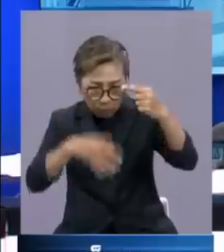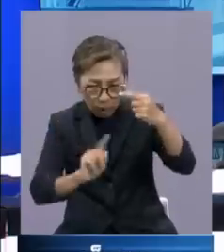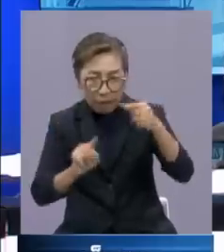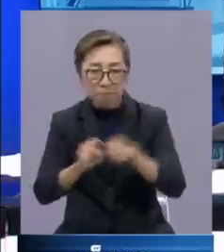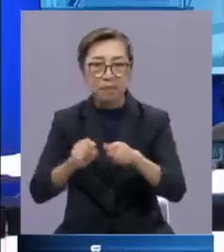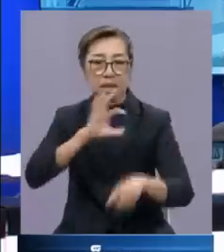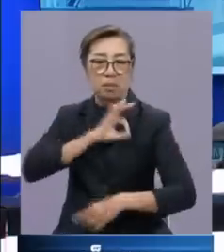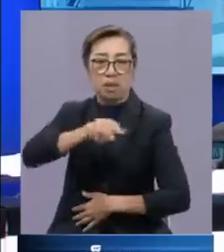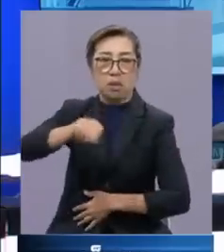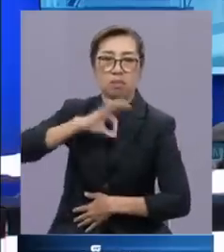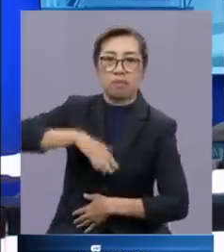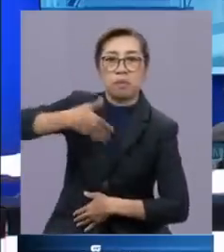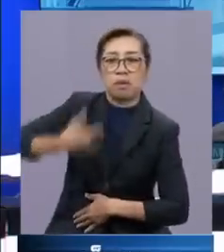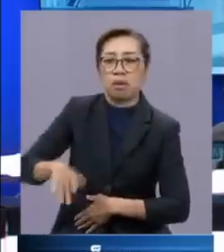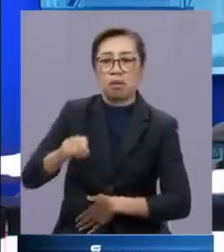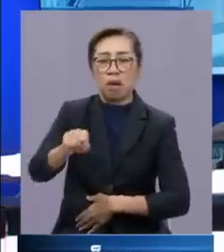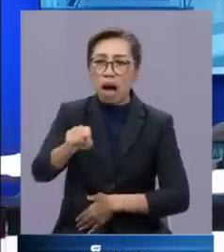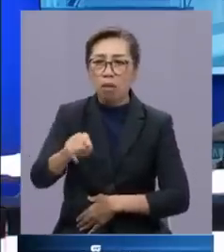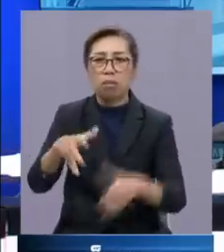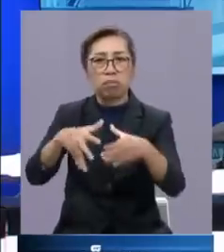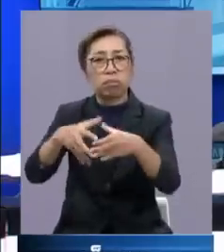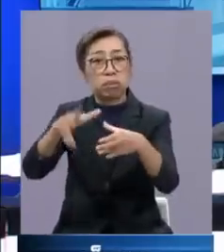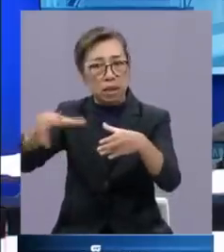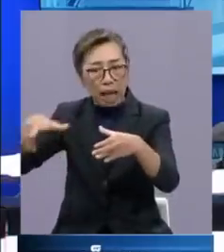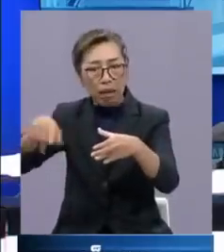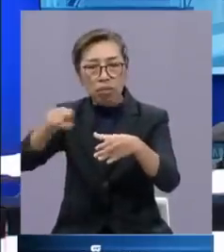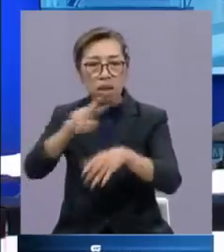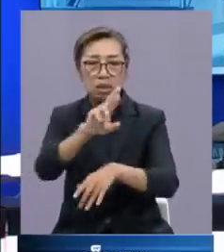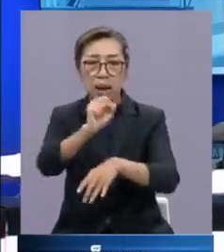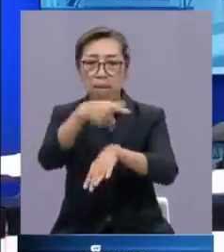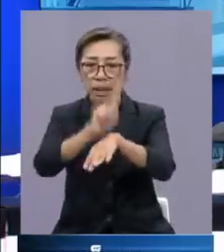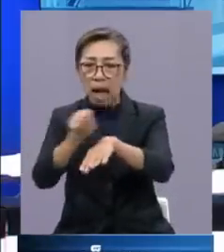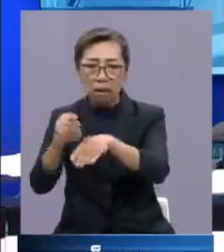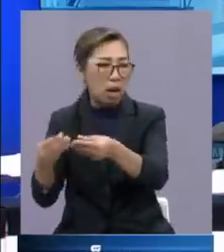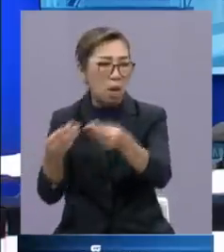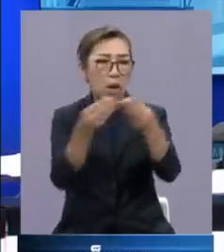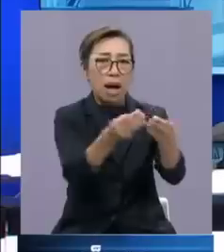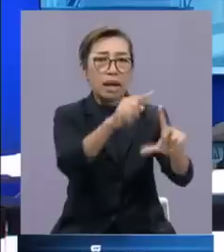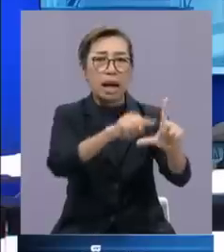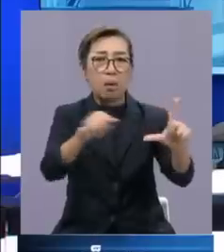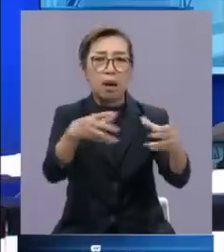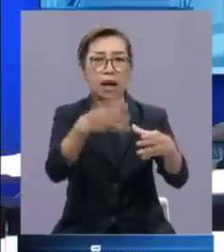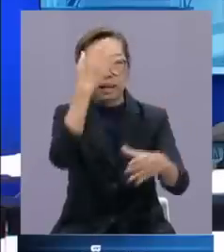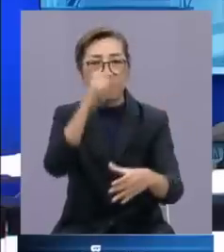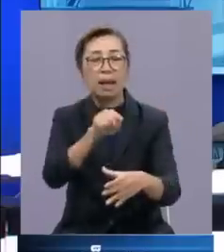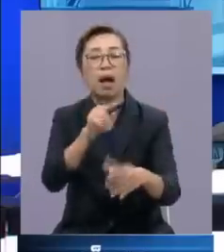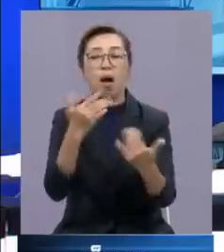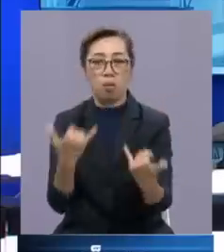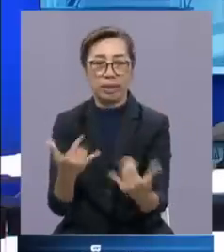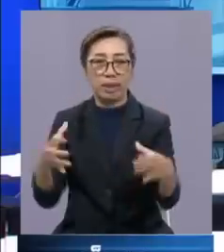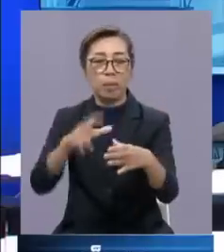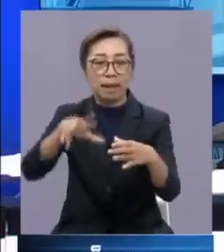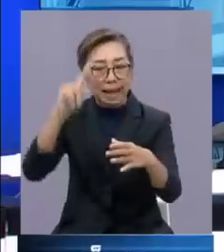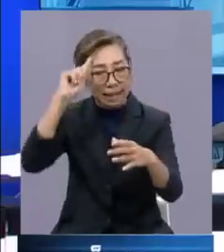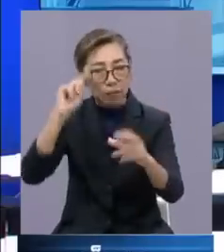ที่เหมือนกับว่าไปยกตำแหน่งประธานสภาให้กับทางพรรคก้าวไกลไปพูดไว้ลักษณะแบบนั้นเนี่ยก็เลยเชื่อว่าไอ้2ชั่วโมงที่ว่าที่คุยกันในวันนี้ของเพื่อ